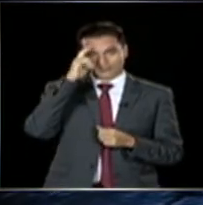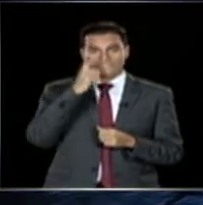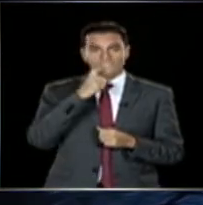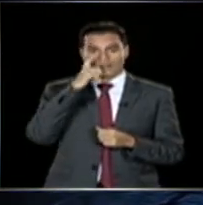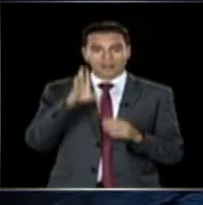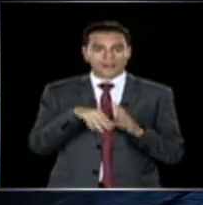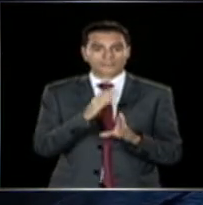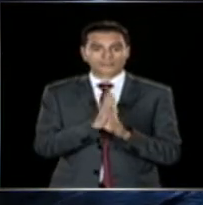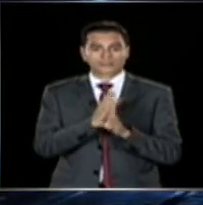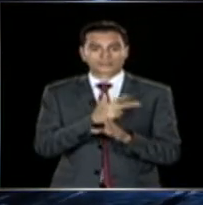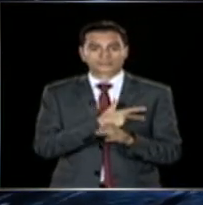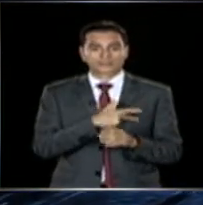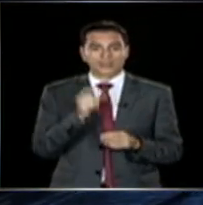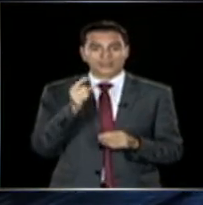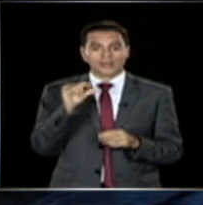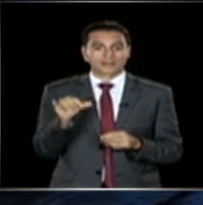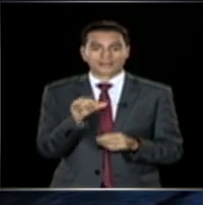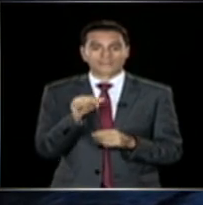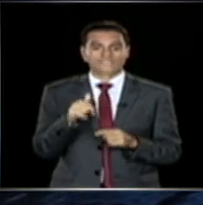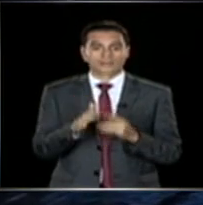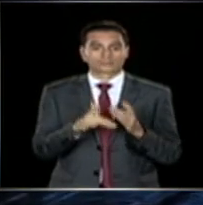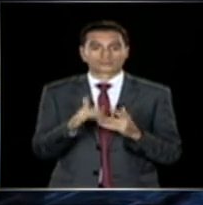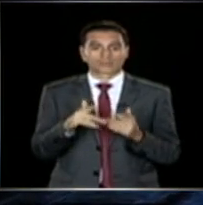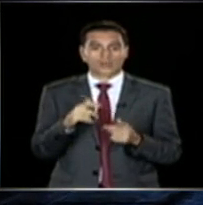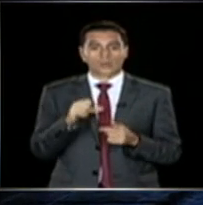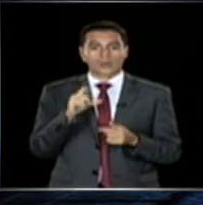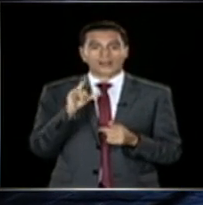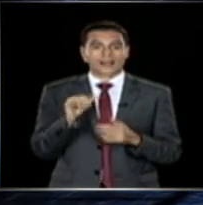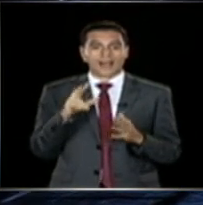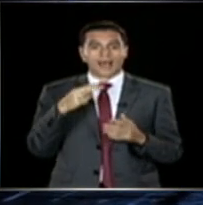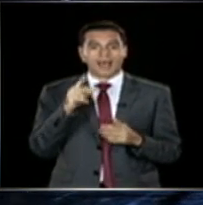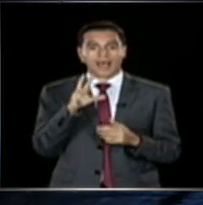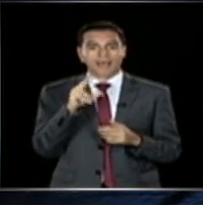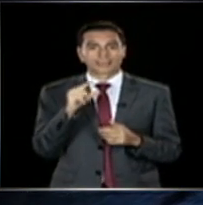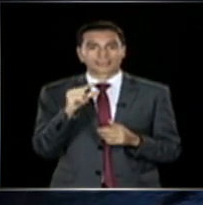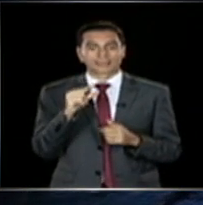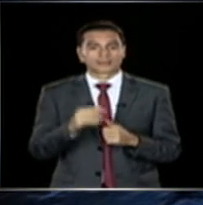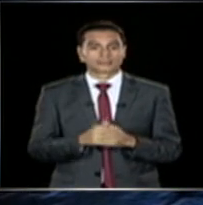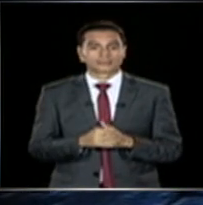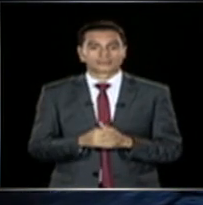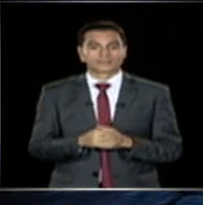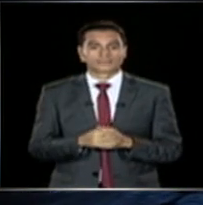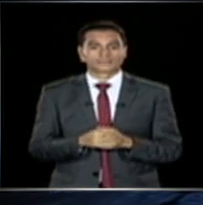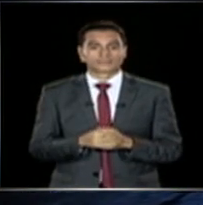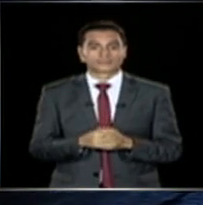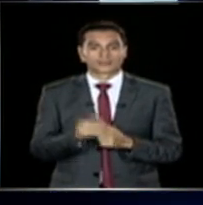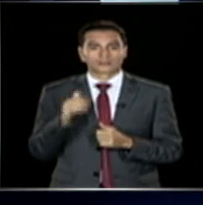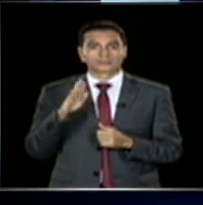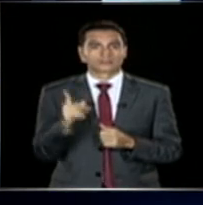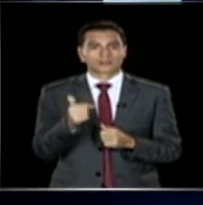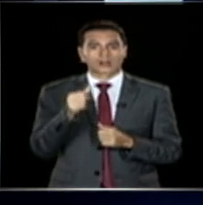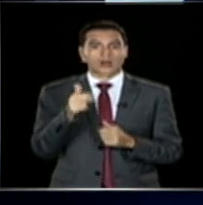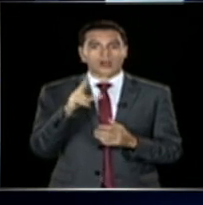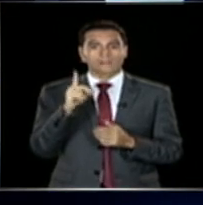من هي الفنانة التي قامت بدور ندى في مسلسل ولي العهد؟ إسراء البرعي. هبة